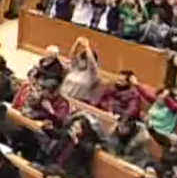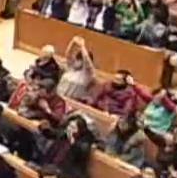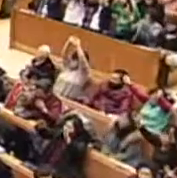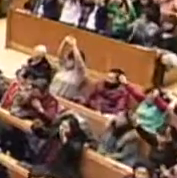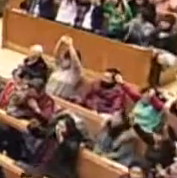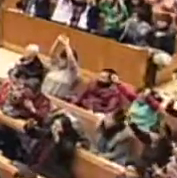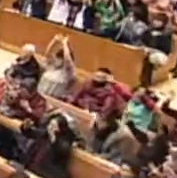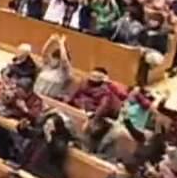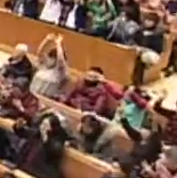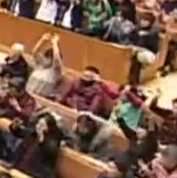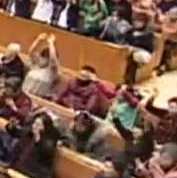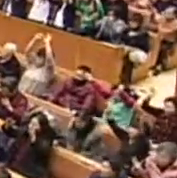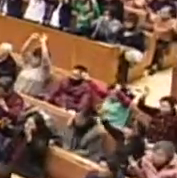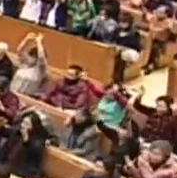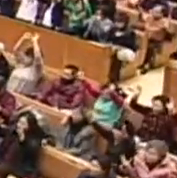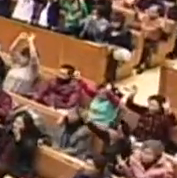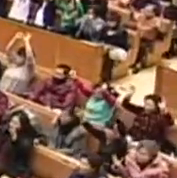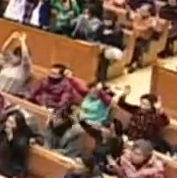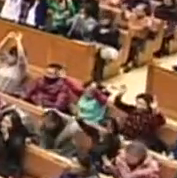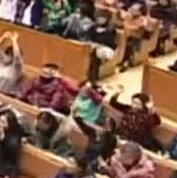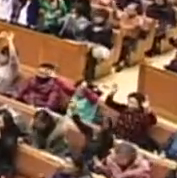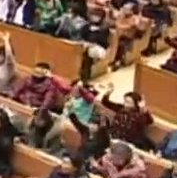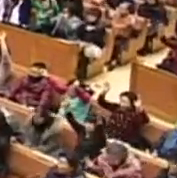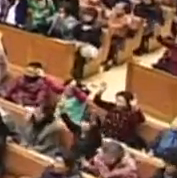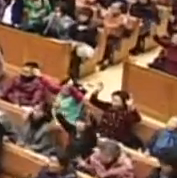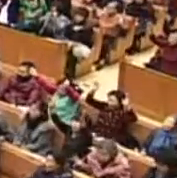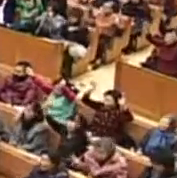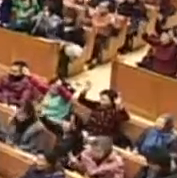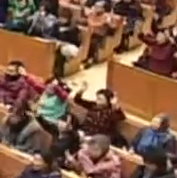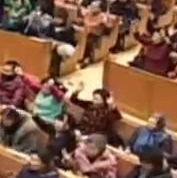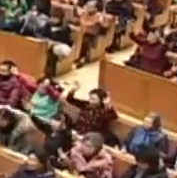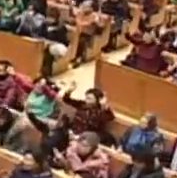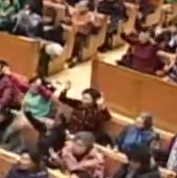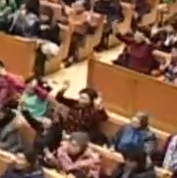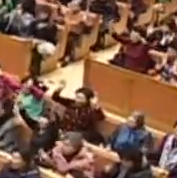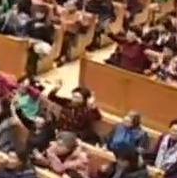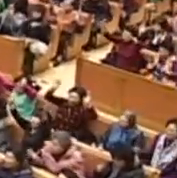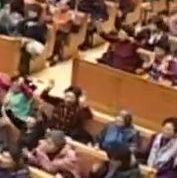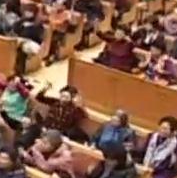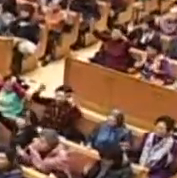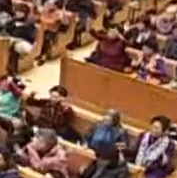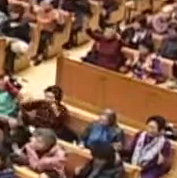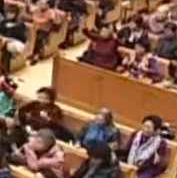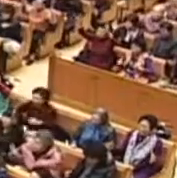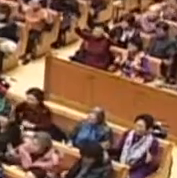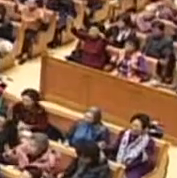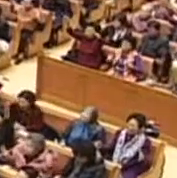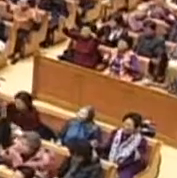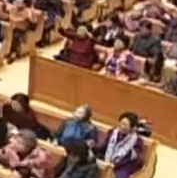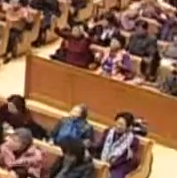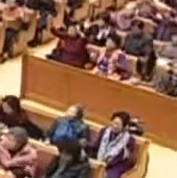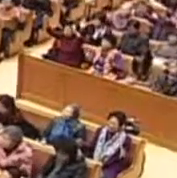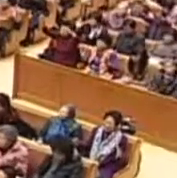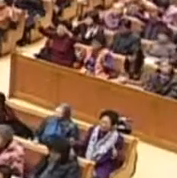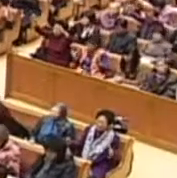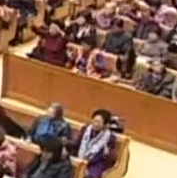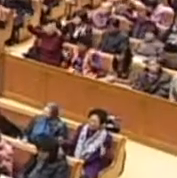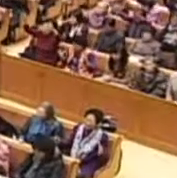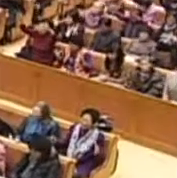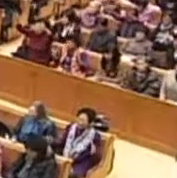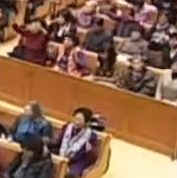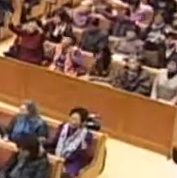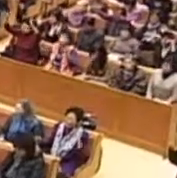주 축복의 말 내가 하지 않도록 주님 도하 주시옵소서 세상에며 세상을 따라